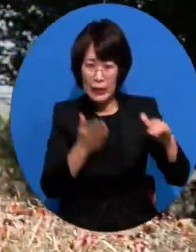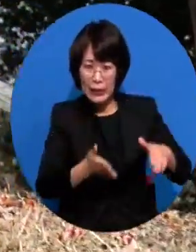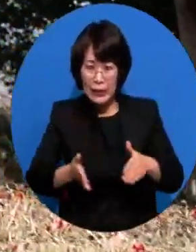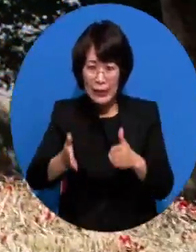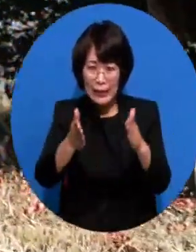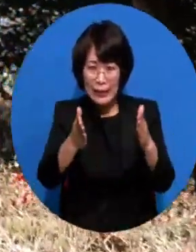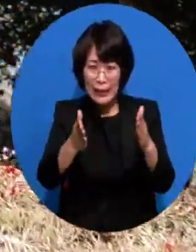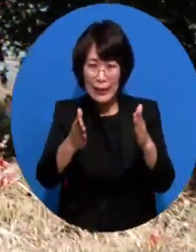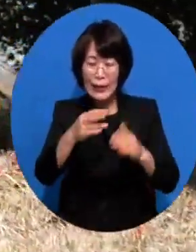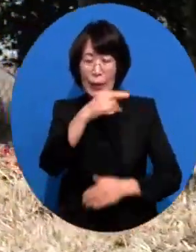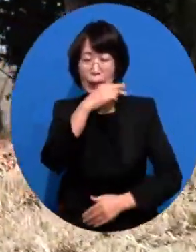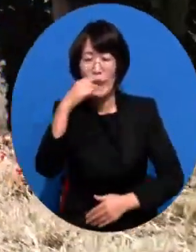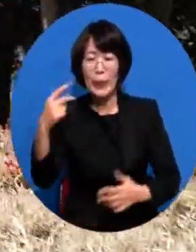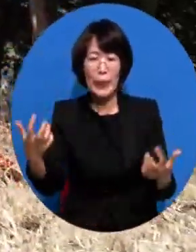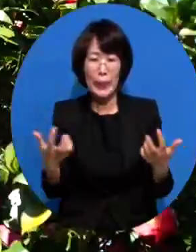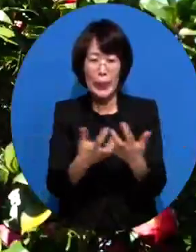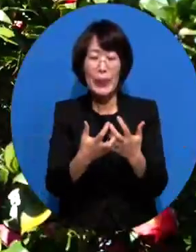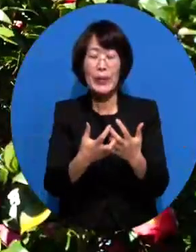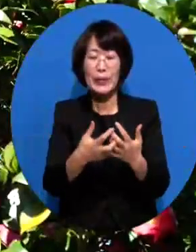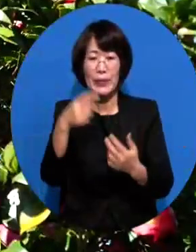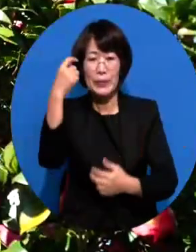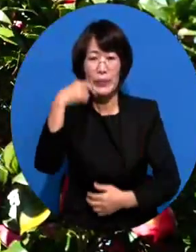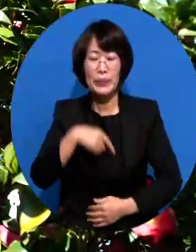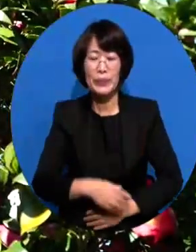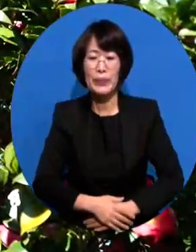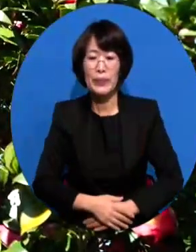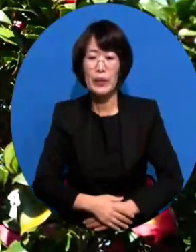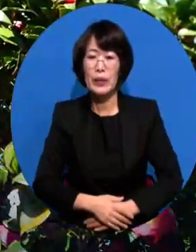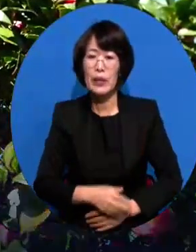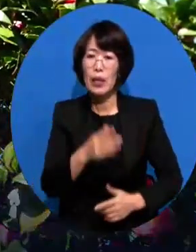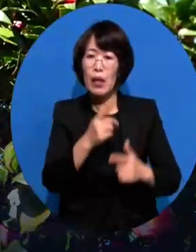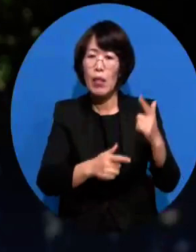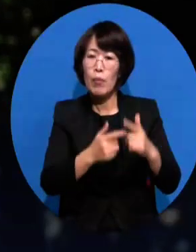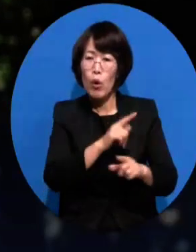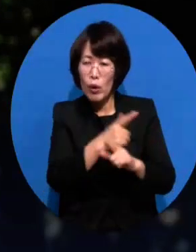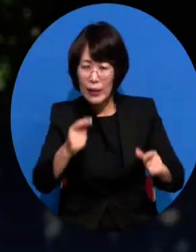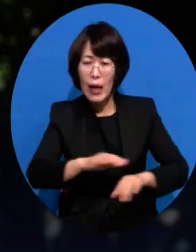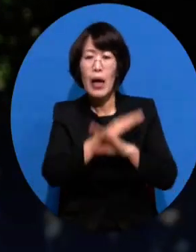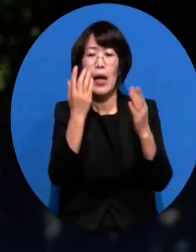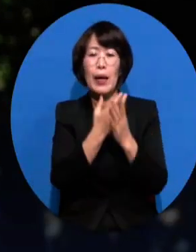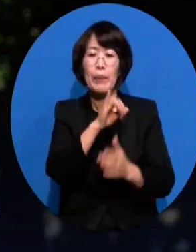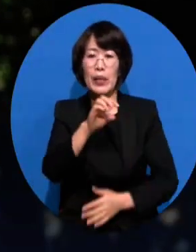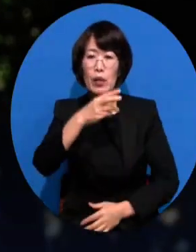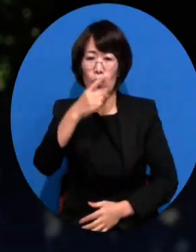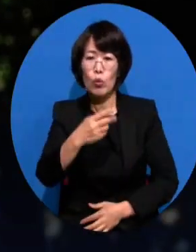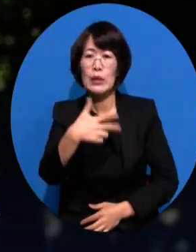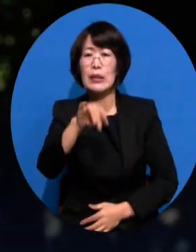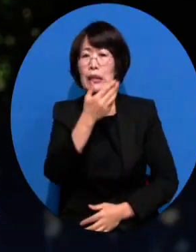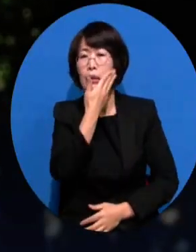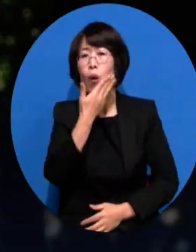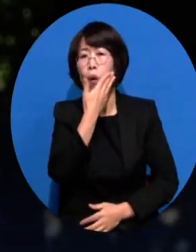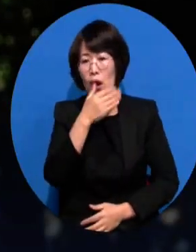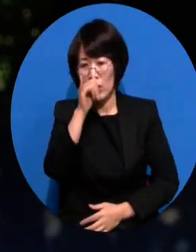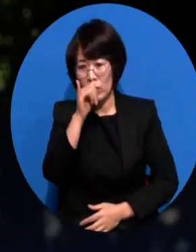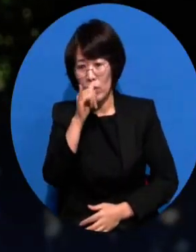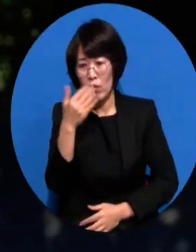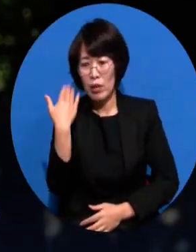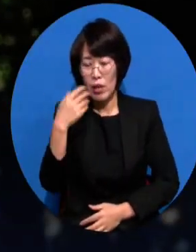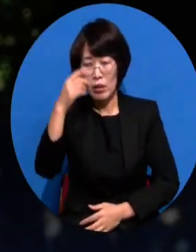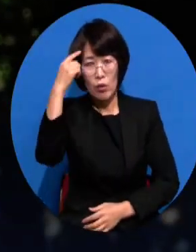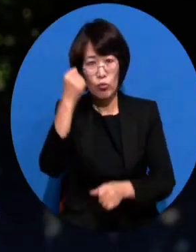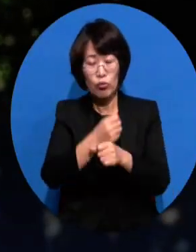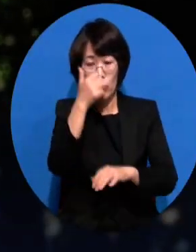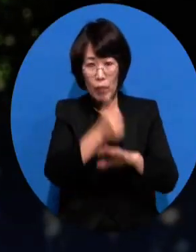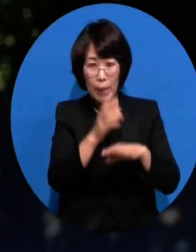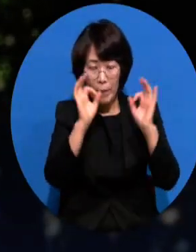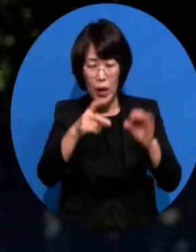보면 동백향이 가득 느껴집니다. 모든 식물은 피톤치드 물질을 분출하게 되는데 최근 연구 결과에